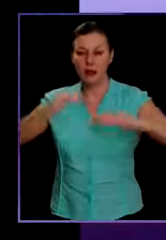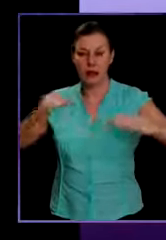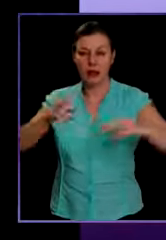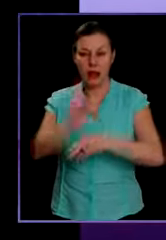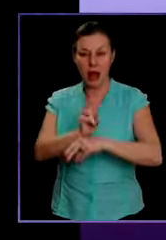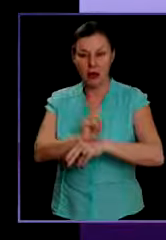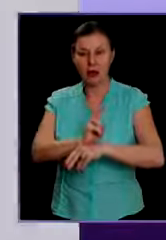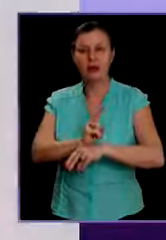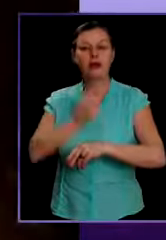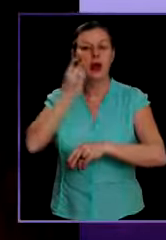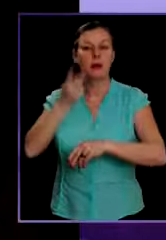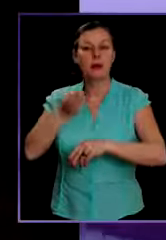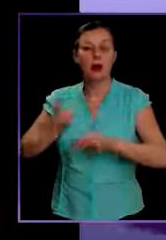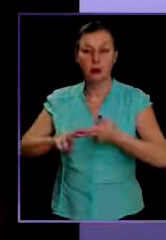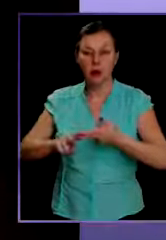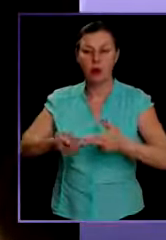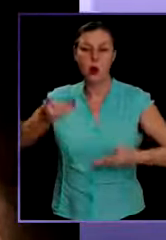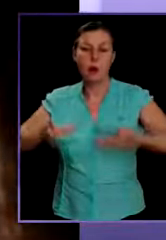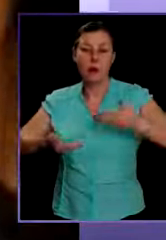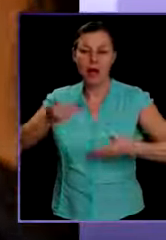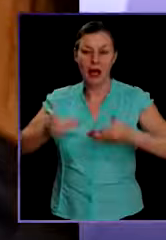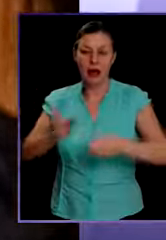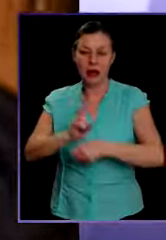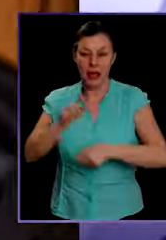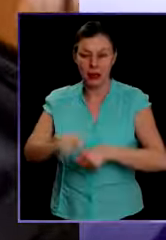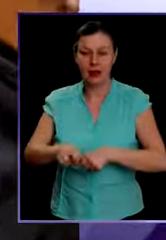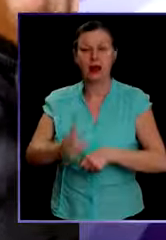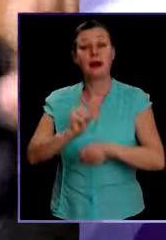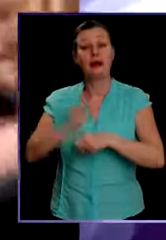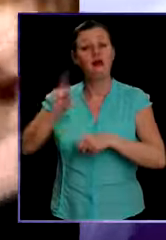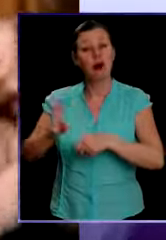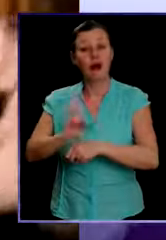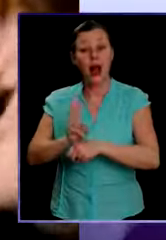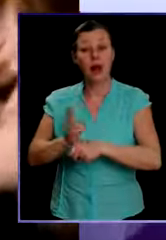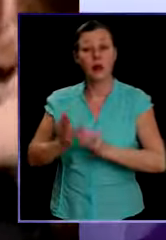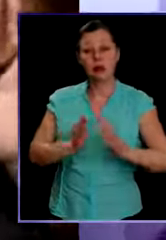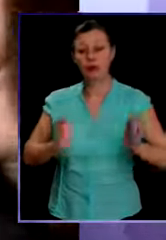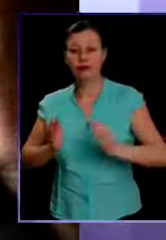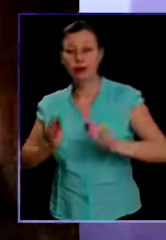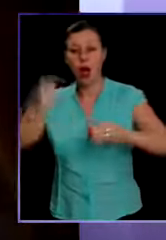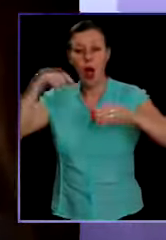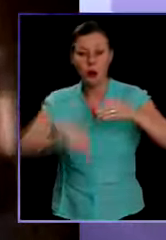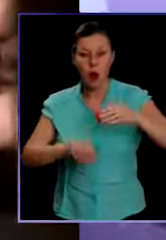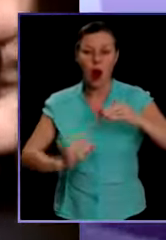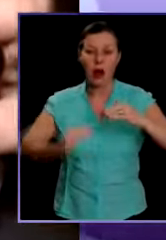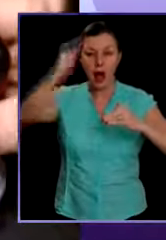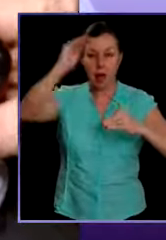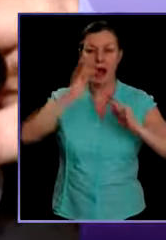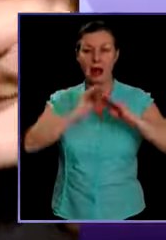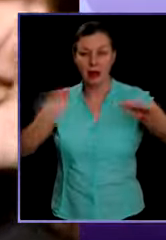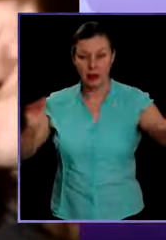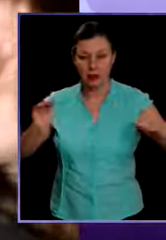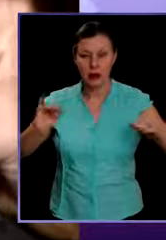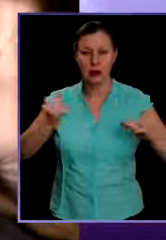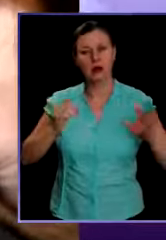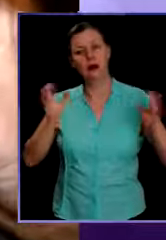Ezért a betegek naponta többször is mérik ezeket az értékeket, de van, hogy két kontroll között a vércukorszint hirtelen zuhanása vagy emelkedése